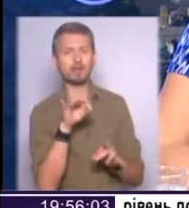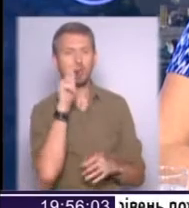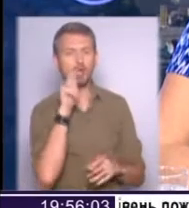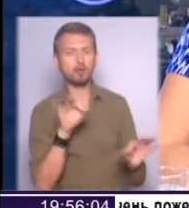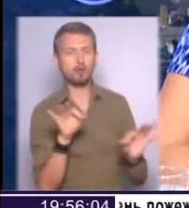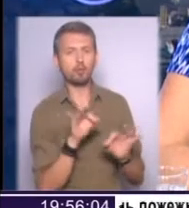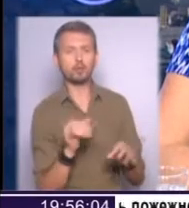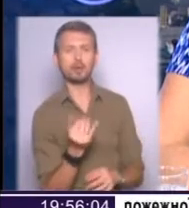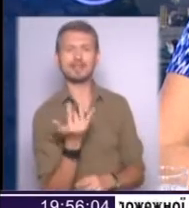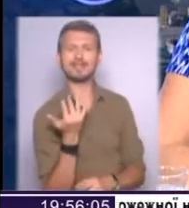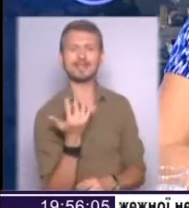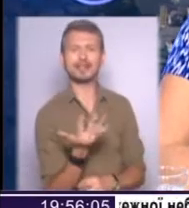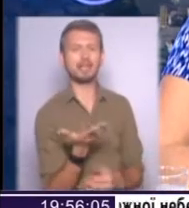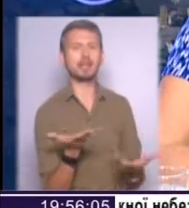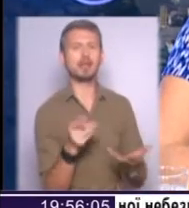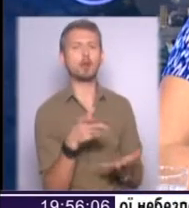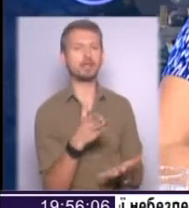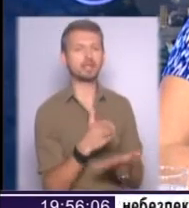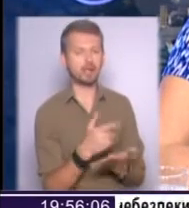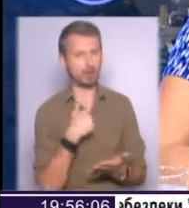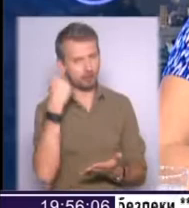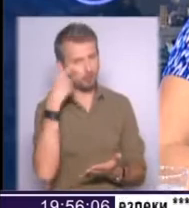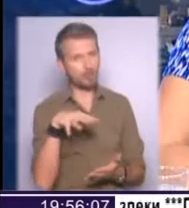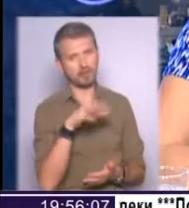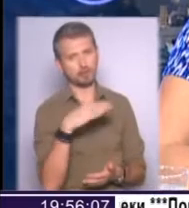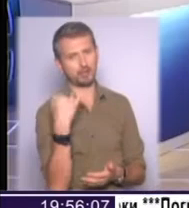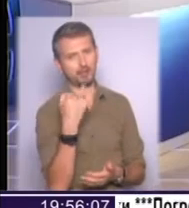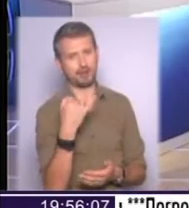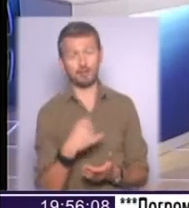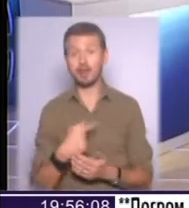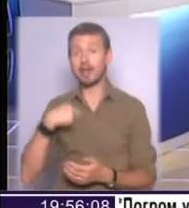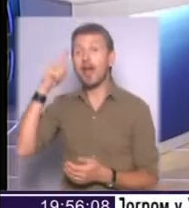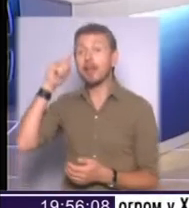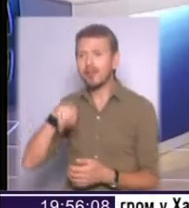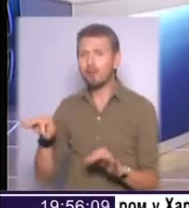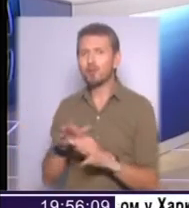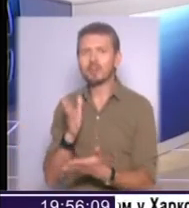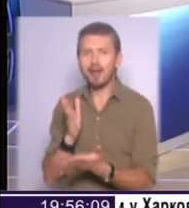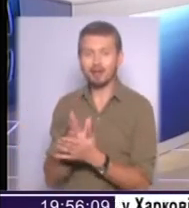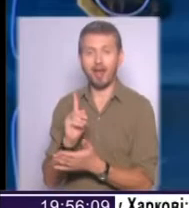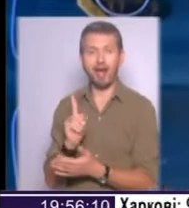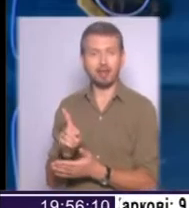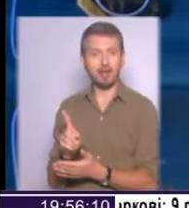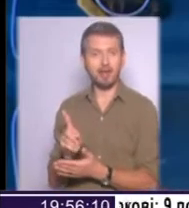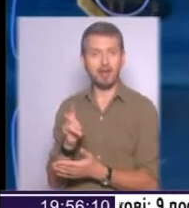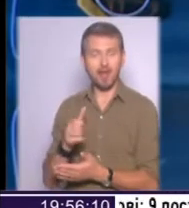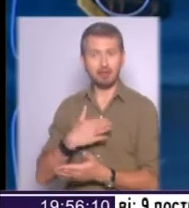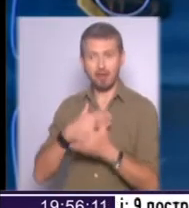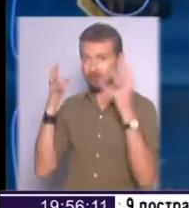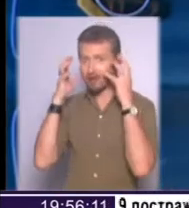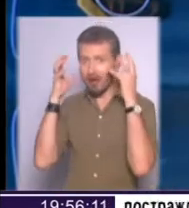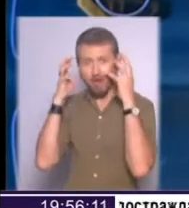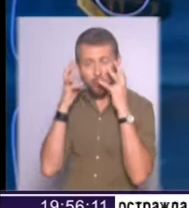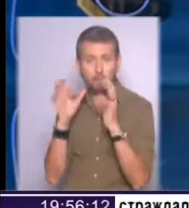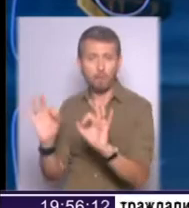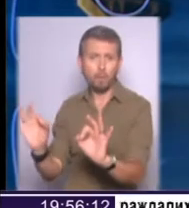І скільки, і якої її є. Я думаю, що це буде всім цікаво. Я знаю, що вона є, але чомусь вона не крутиться на наших радіостанціях.